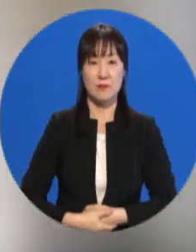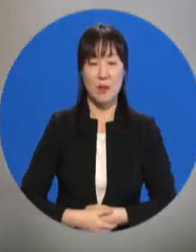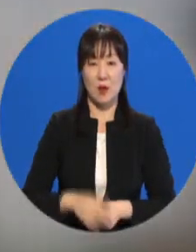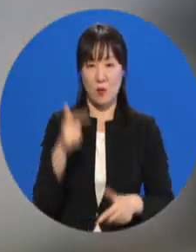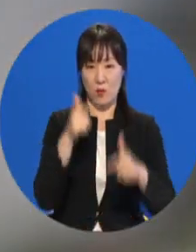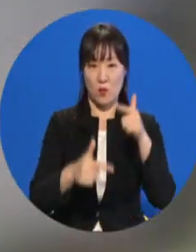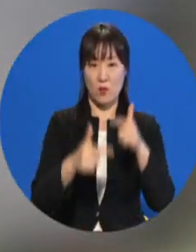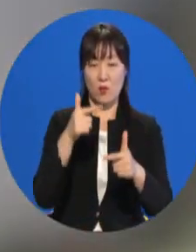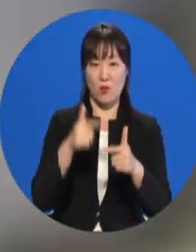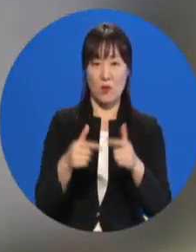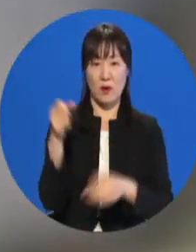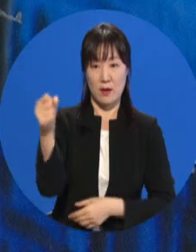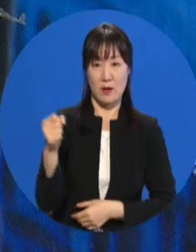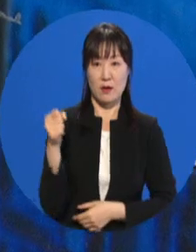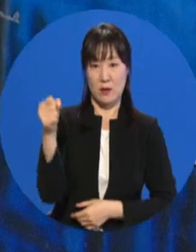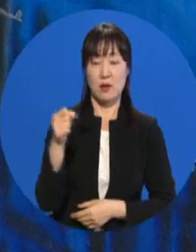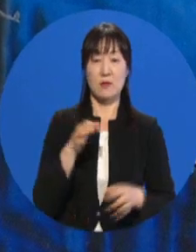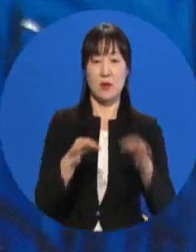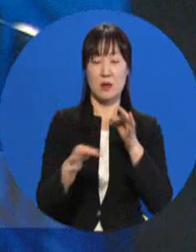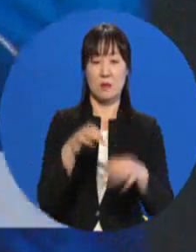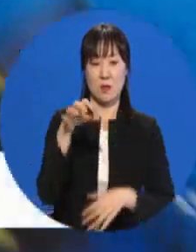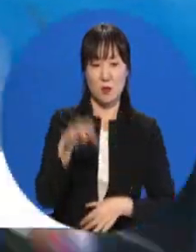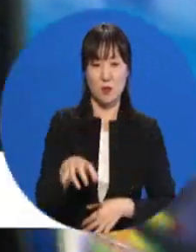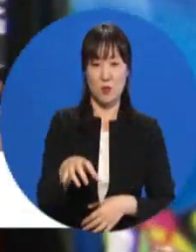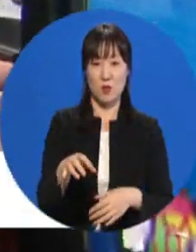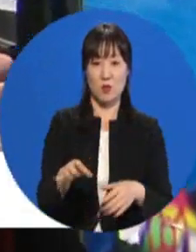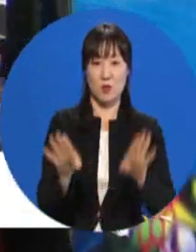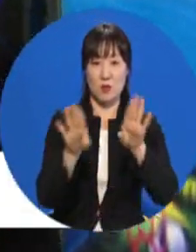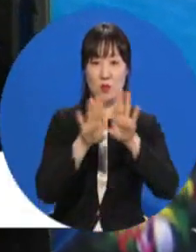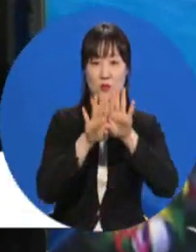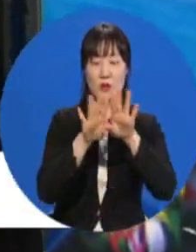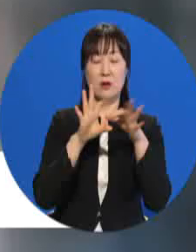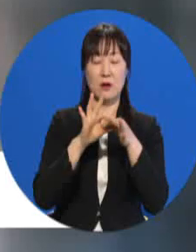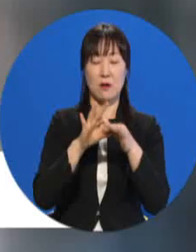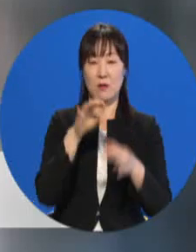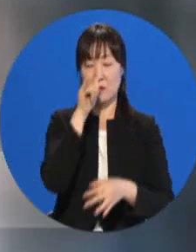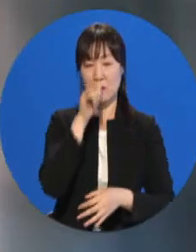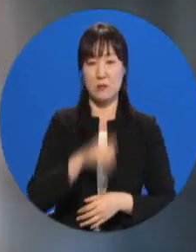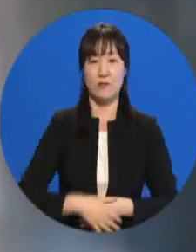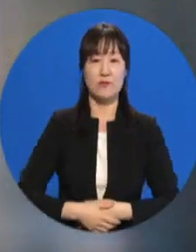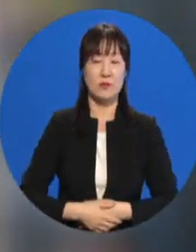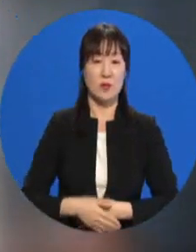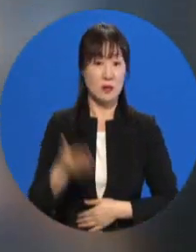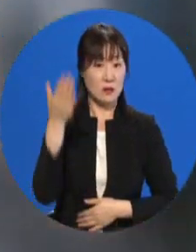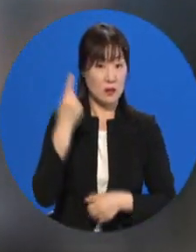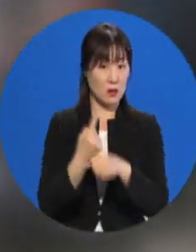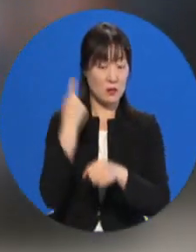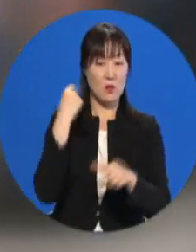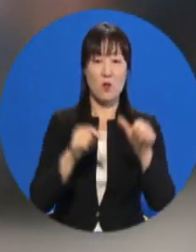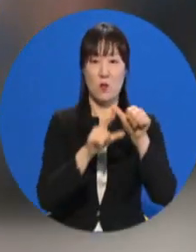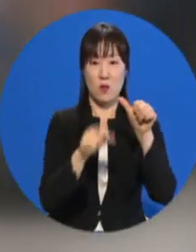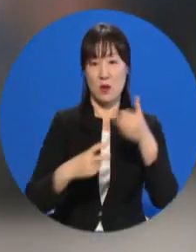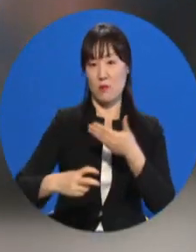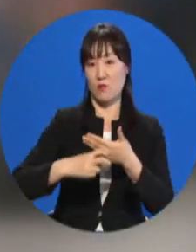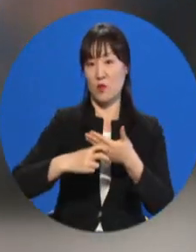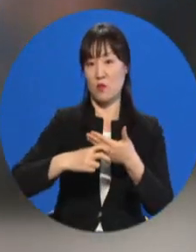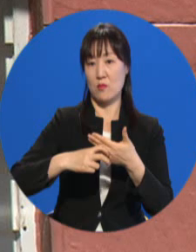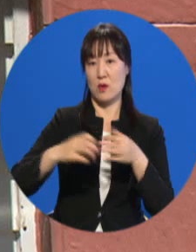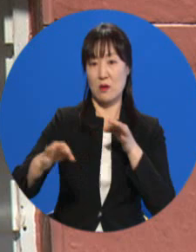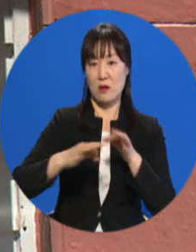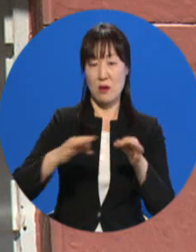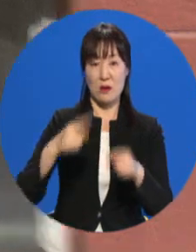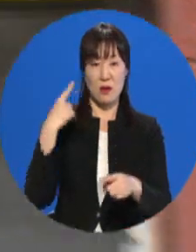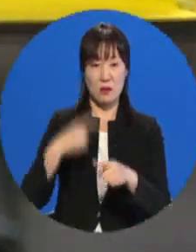목포의 한 사행성 게임장. 출입문이 굳게 잠겨 있습니다. 지난해 5월 불법 영업을 하다 경찰에